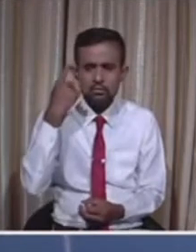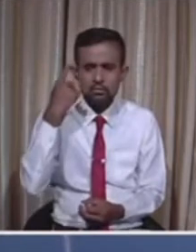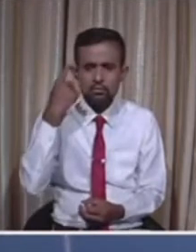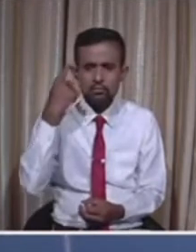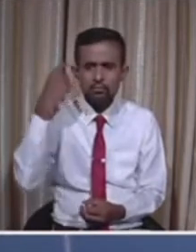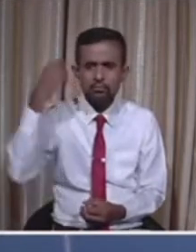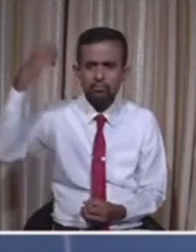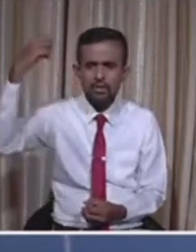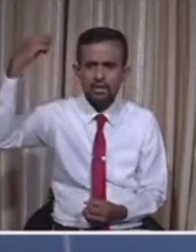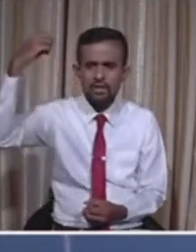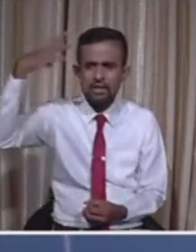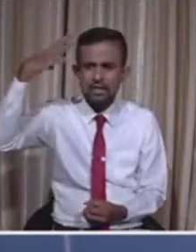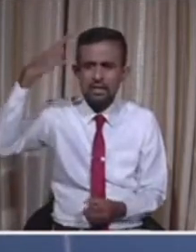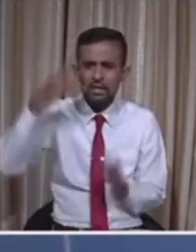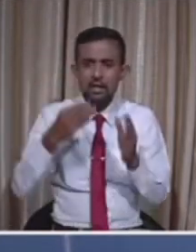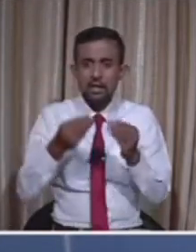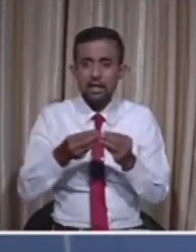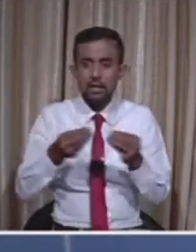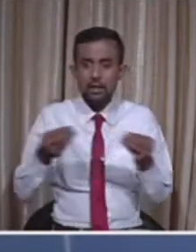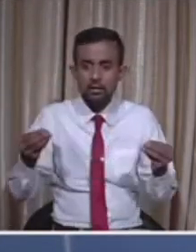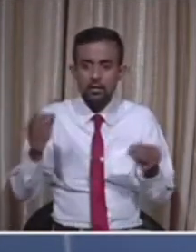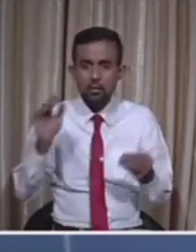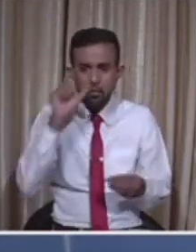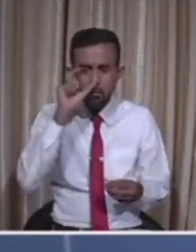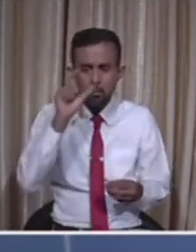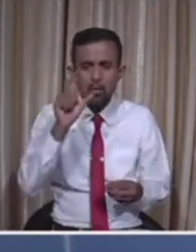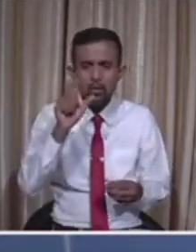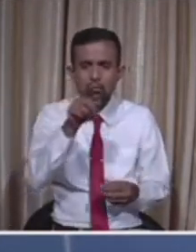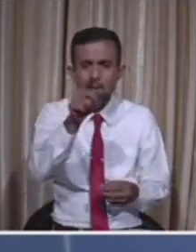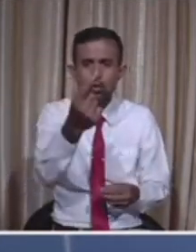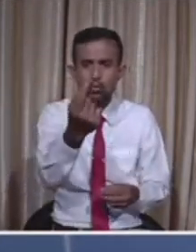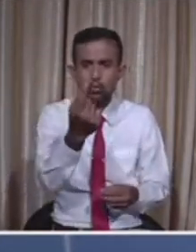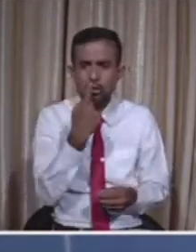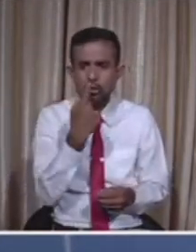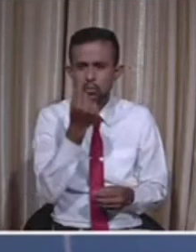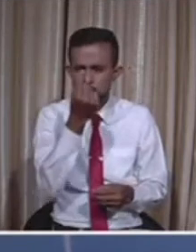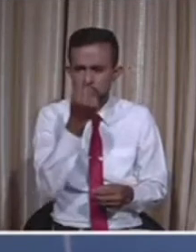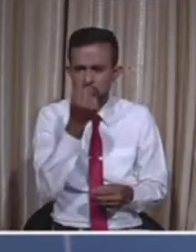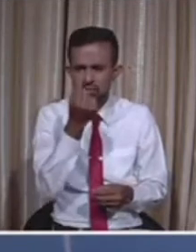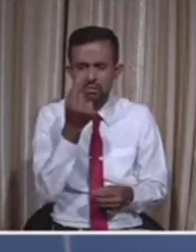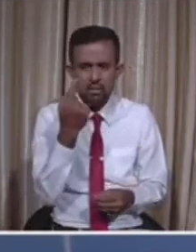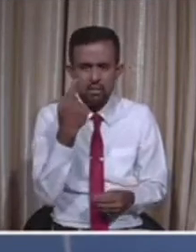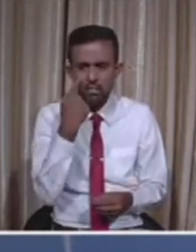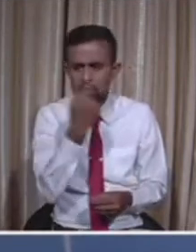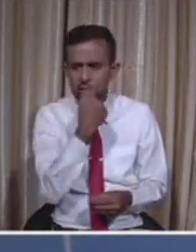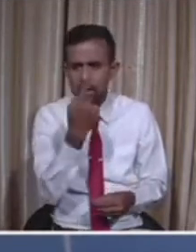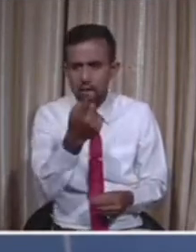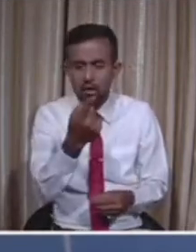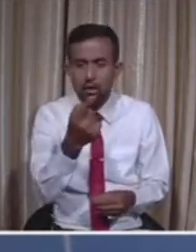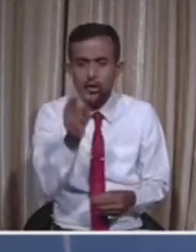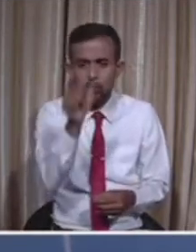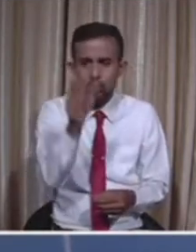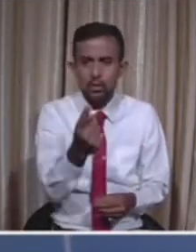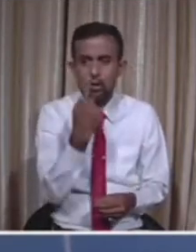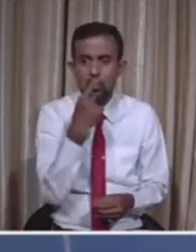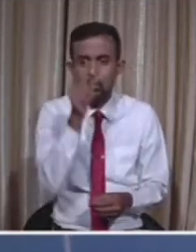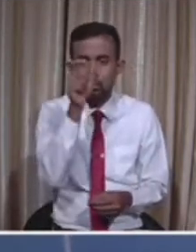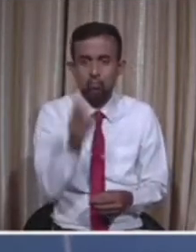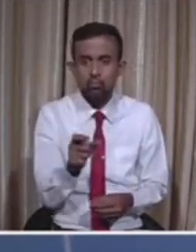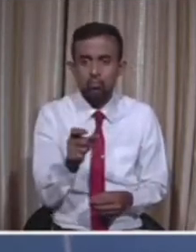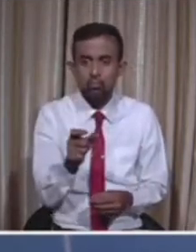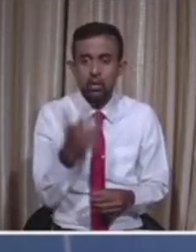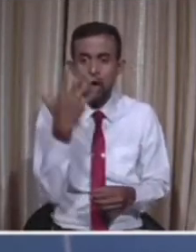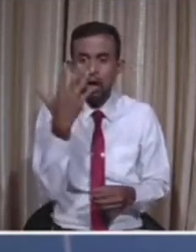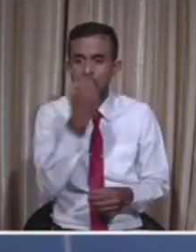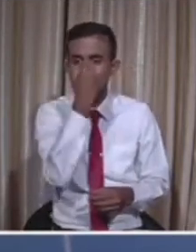හිරු නාලිකාවේ ප්‍රවෘත්තියක් බලද්දී කොහේ හරි තැනකදී ඔබතුමා මට පොඩි කාලයක් විතරයි බලන්න පුළුවන්කම ලැබුණේ. ඔබතුමා කිව්වා ඔබතුමාට ලැබිච්ච